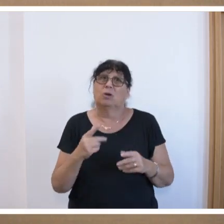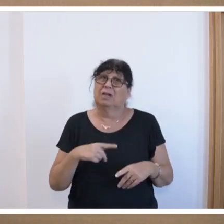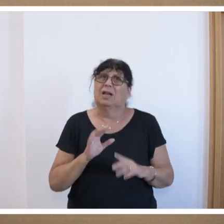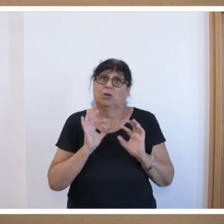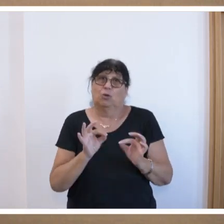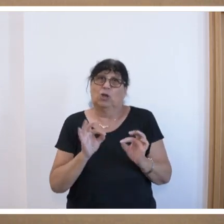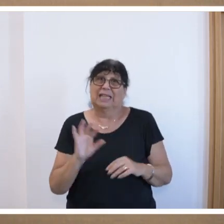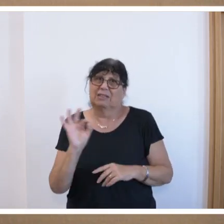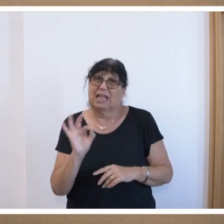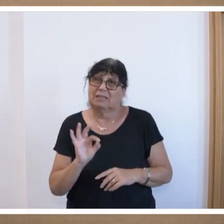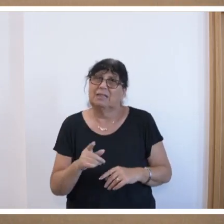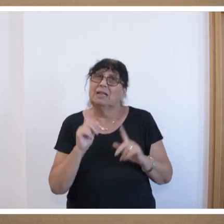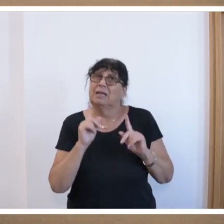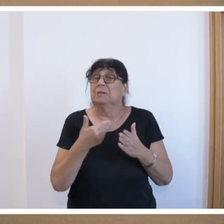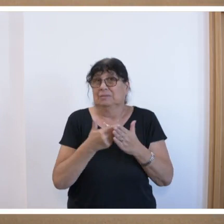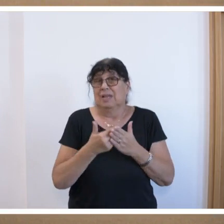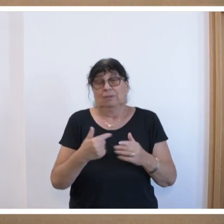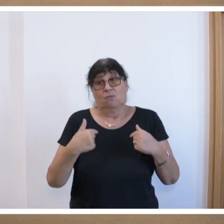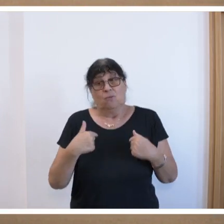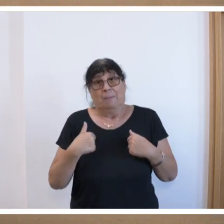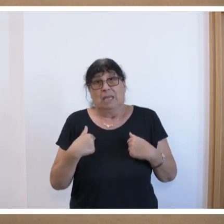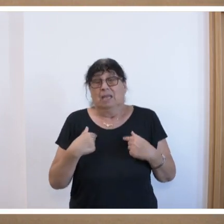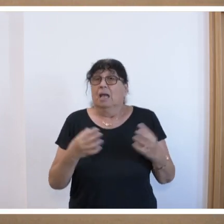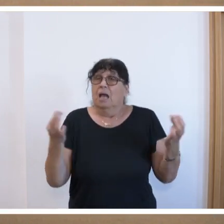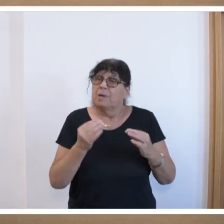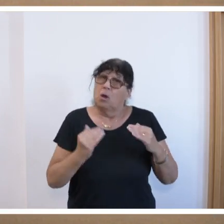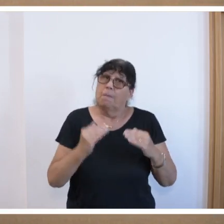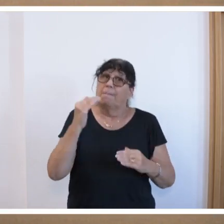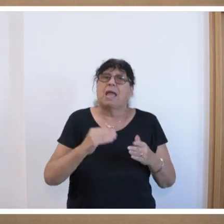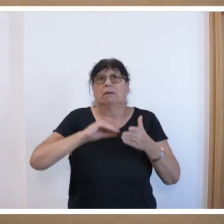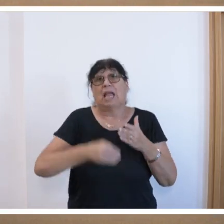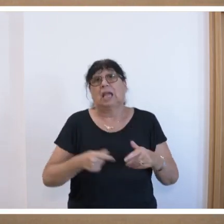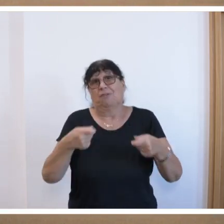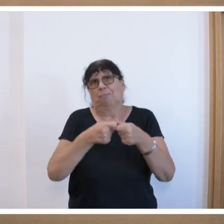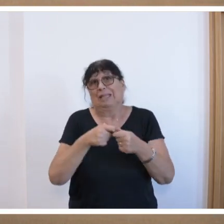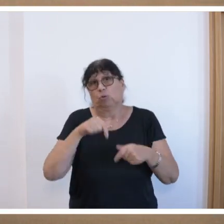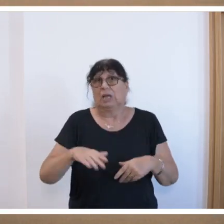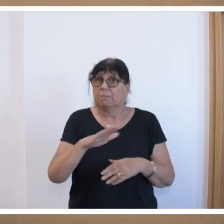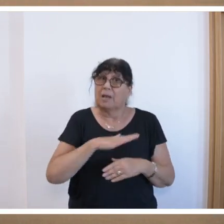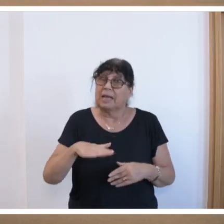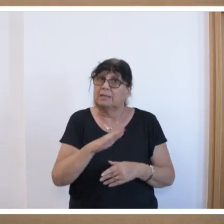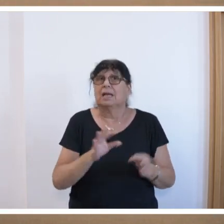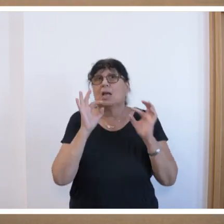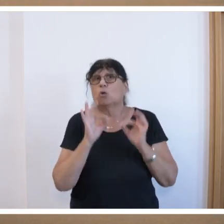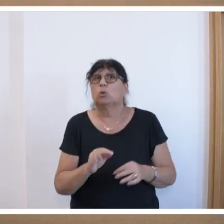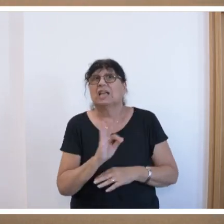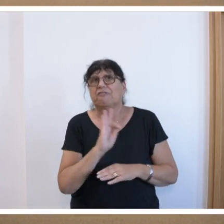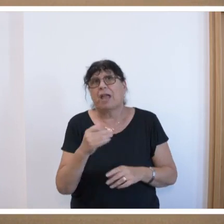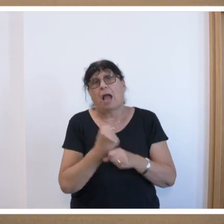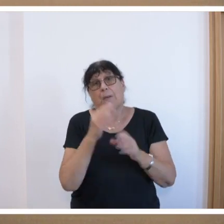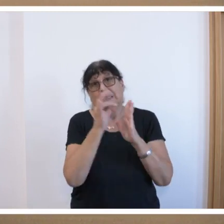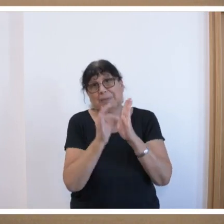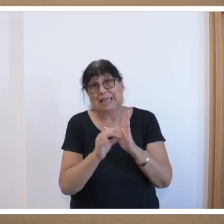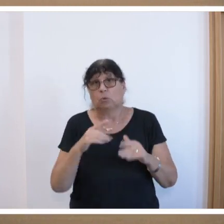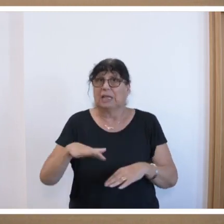mich klar, und zwar ganz klar. Wir brauchen mehr Tarifbindung in unserem Land. Wir brauchen mehr gute und faire Arbeitsbedingungen in